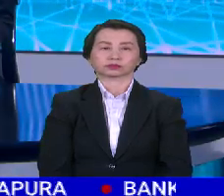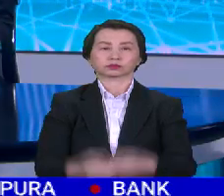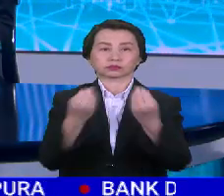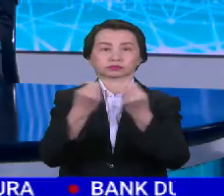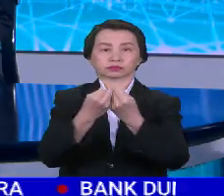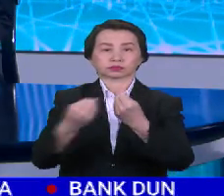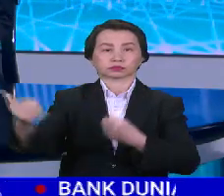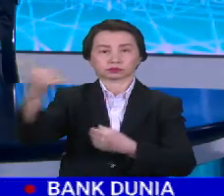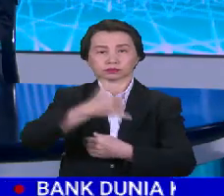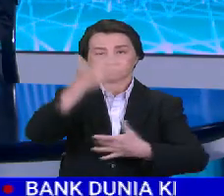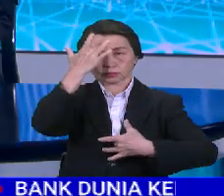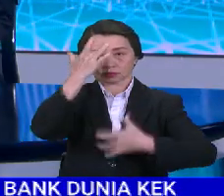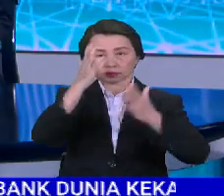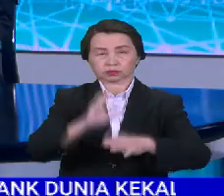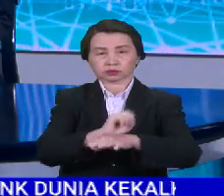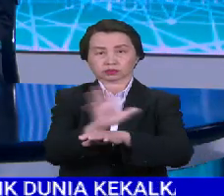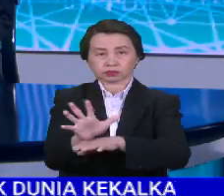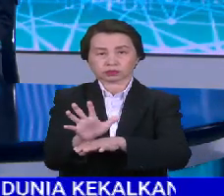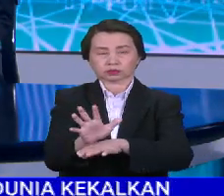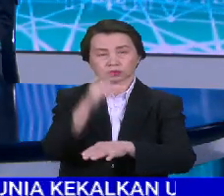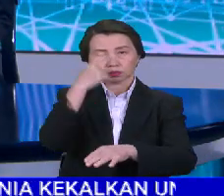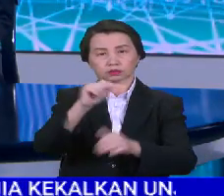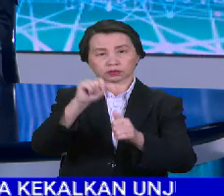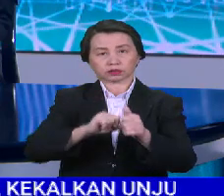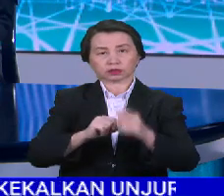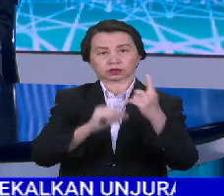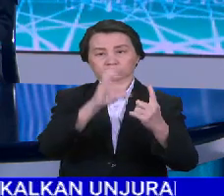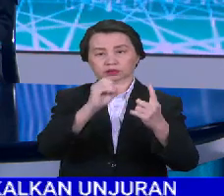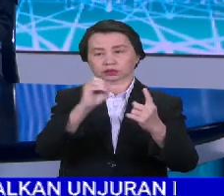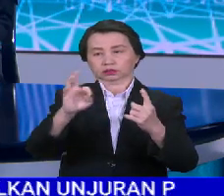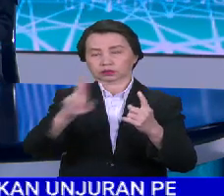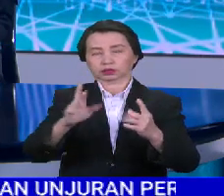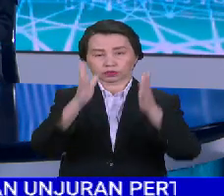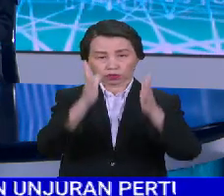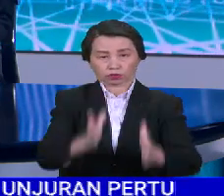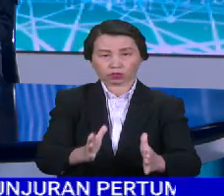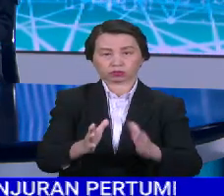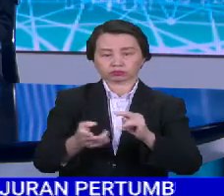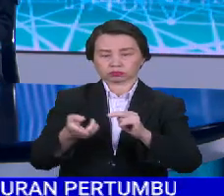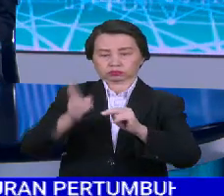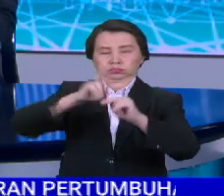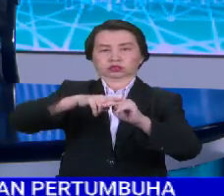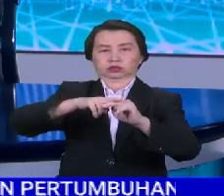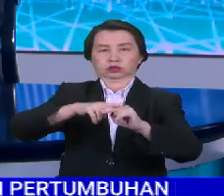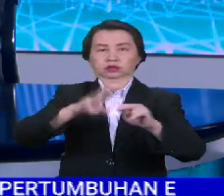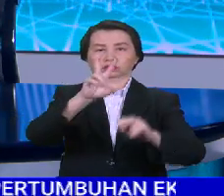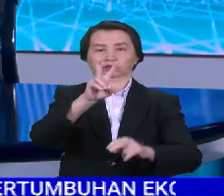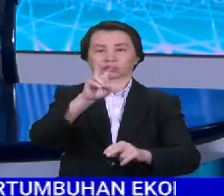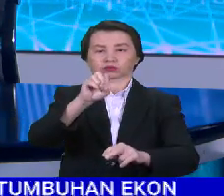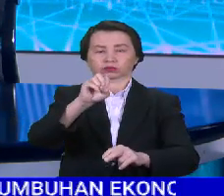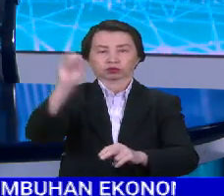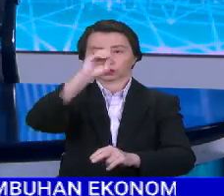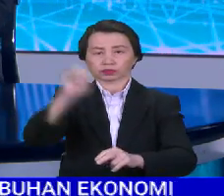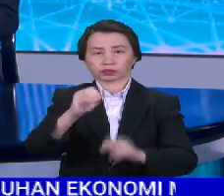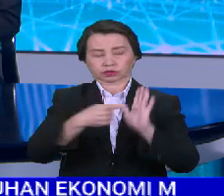Jumlah kemasukan pesakit COVID-19 ke hospital awam bagi setiap 100,000 penduduk di negara ini meningkat sebanyak 20%.